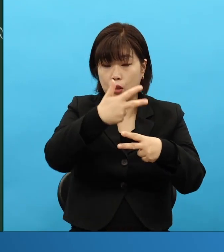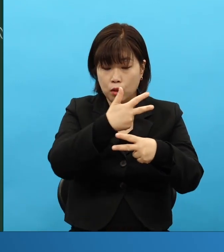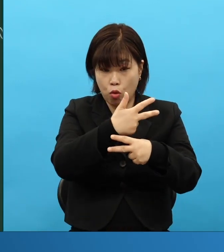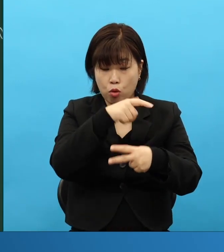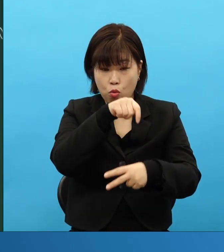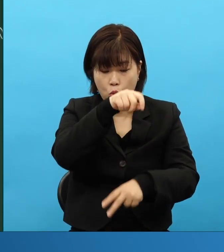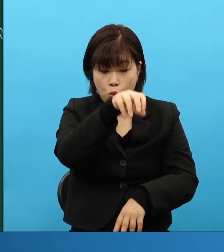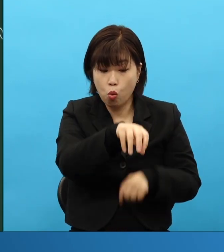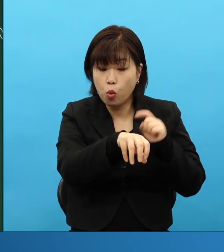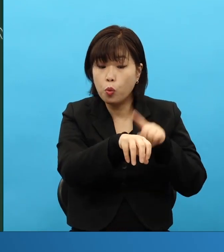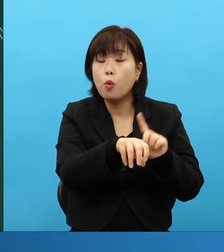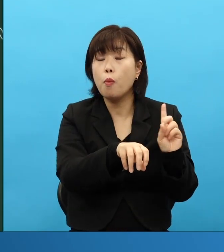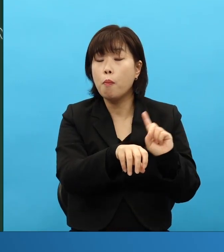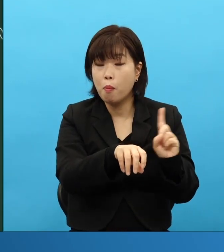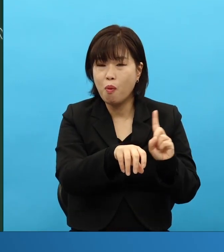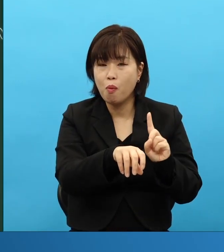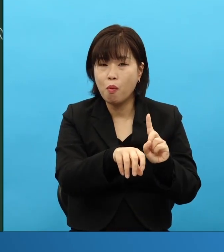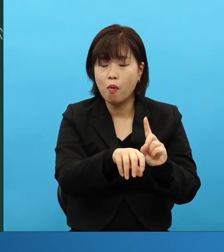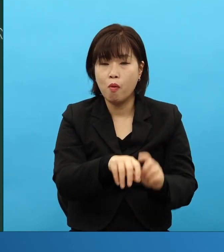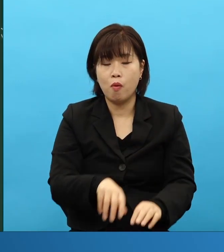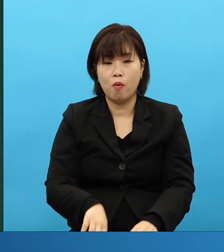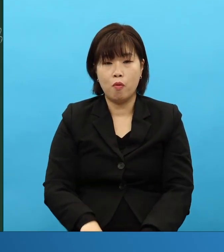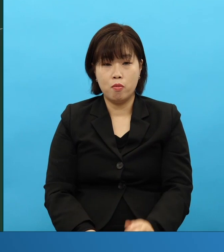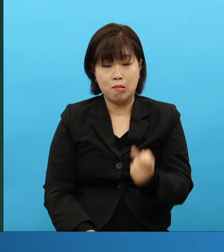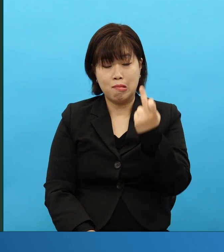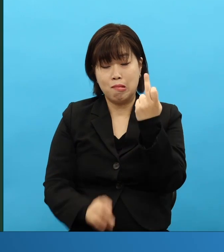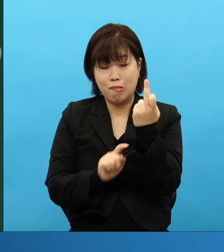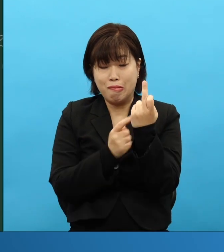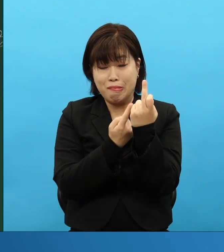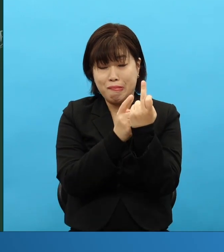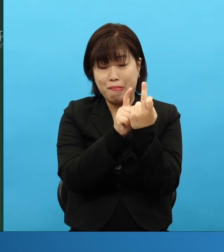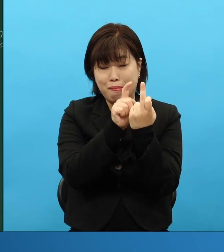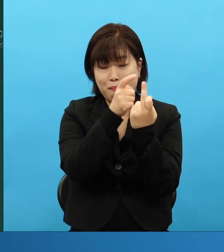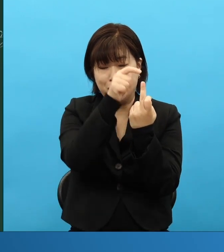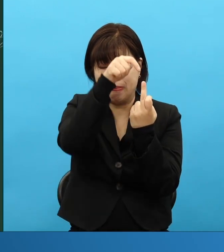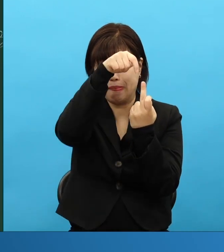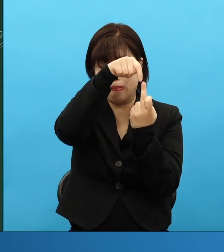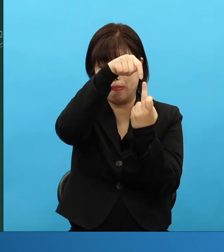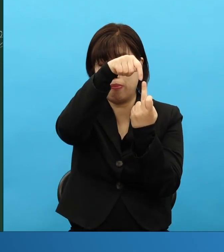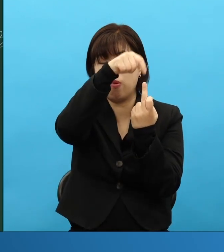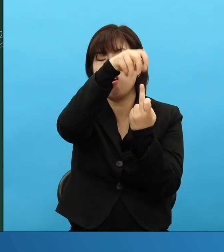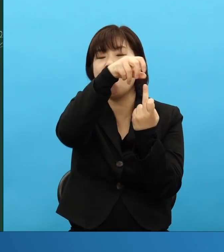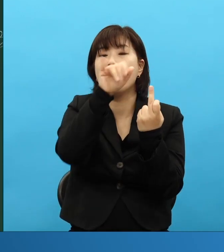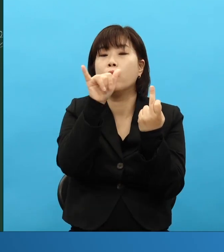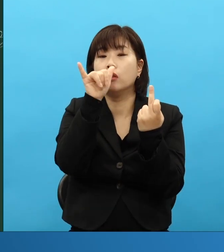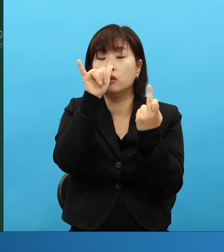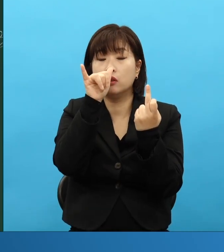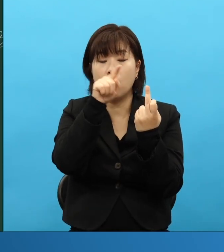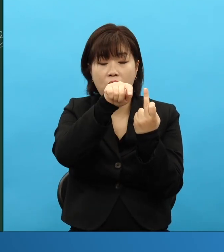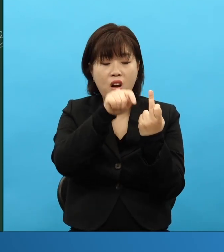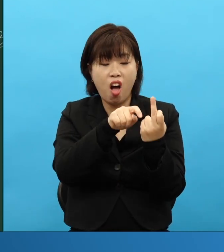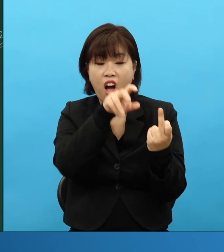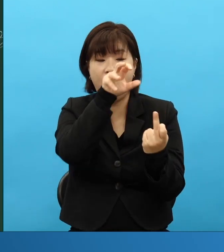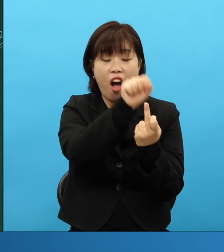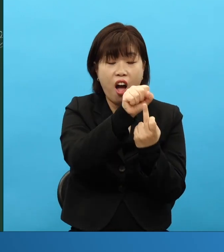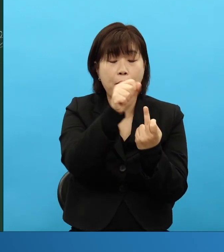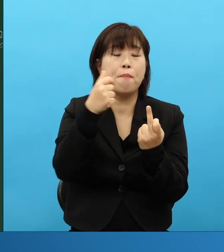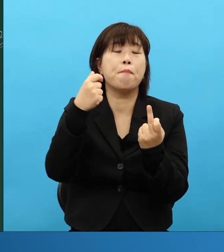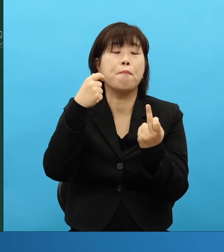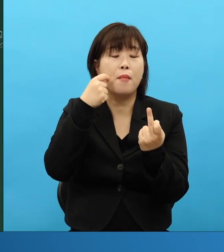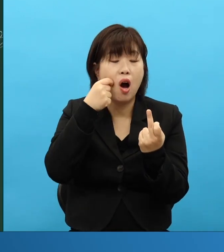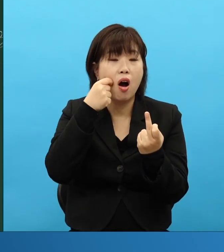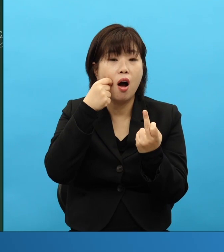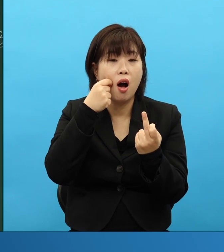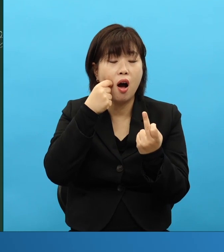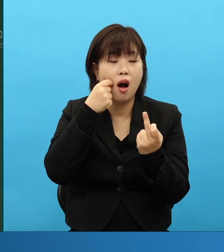a fortress. 이거 무너뜨리지 못하면 못 들어가. And if you don't break this down, they could not enter in. 우리에게 이런